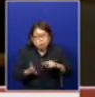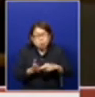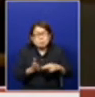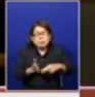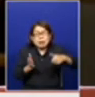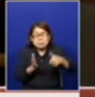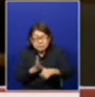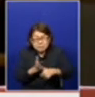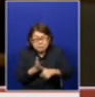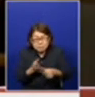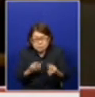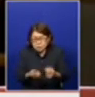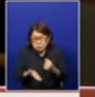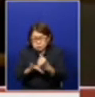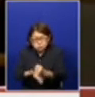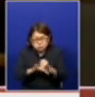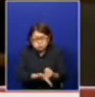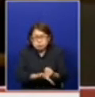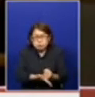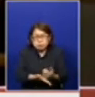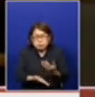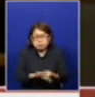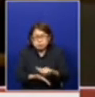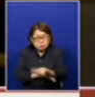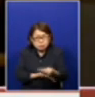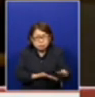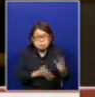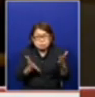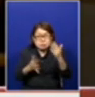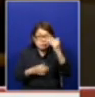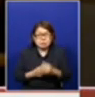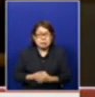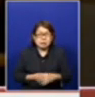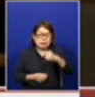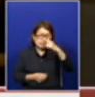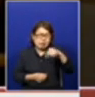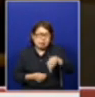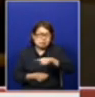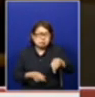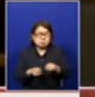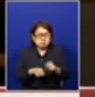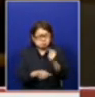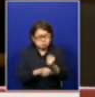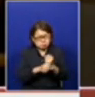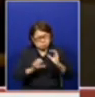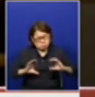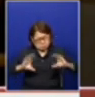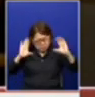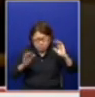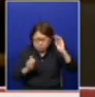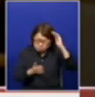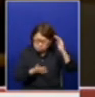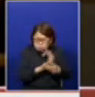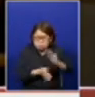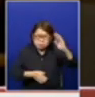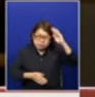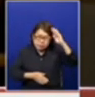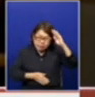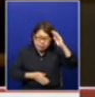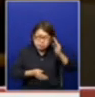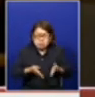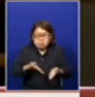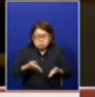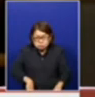คนไทยทุกคนไม่ว่าข้าราชการทหารตำรวจลูกจ้างเขาเสียภาษี